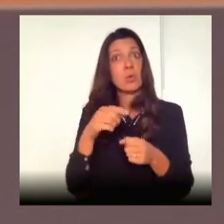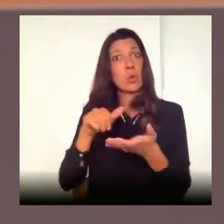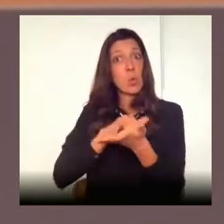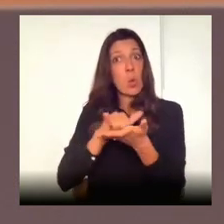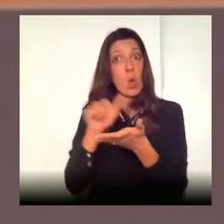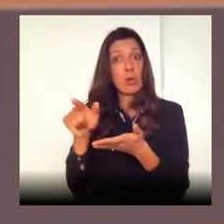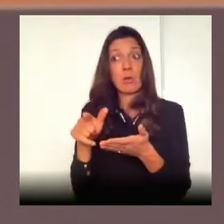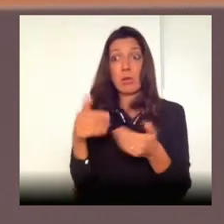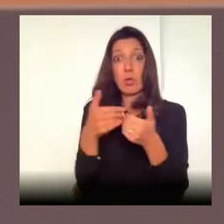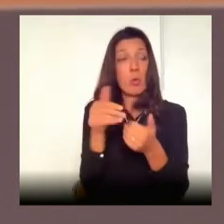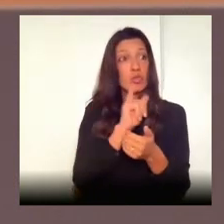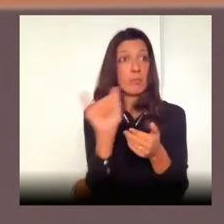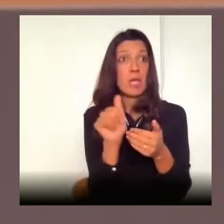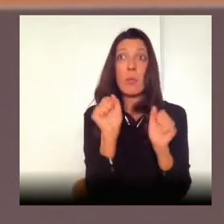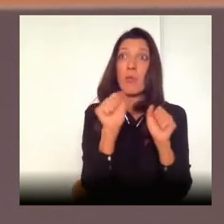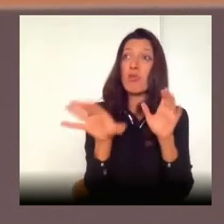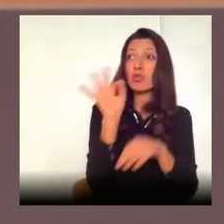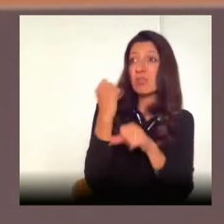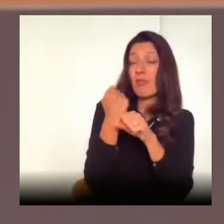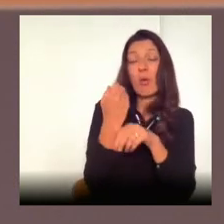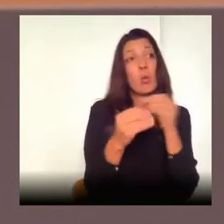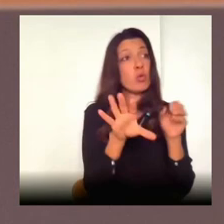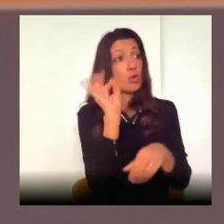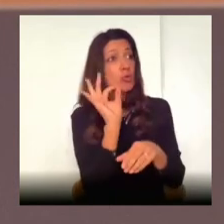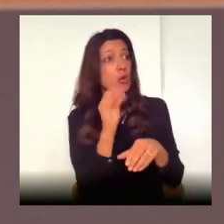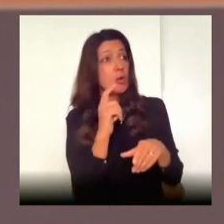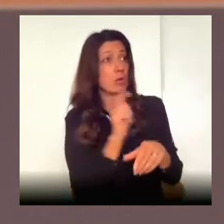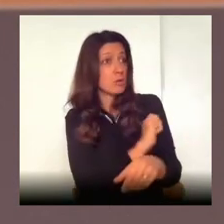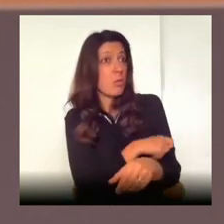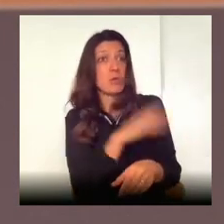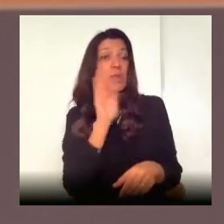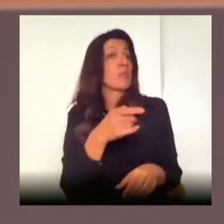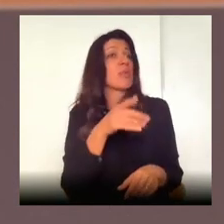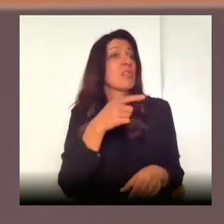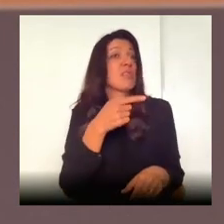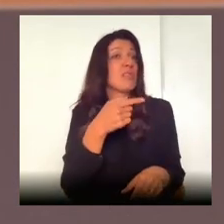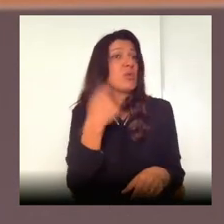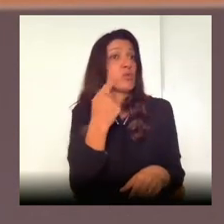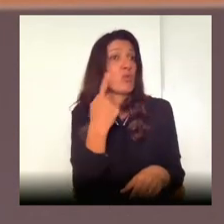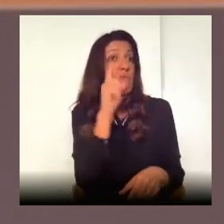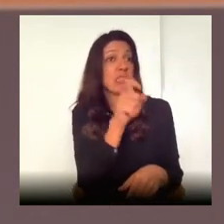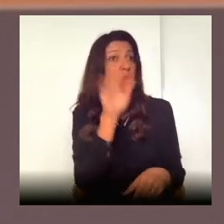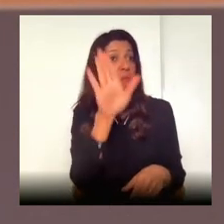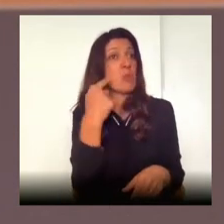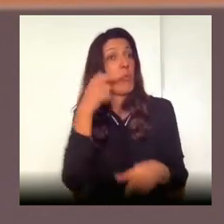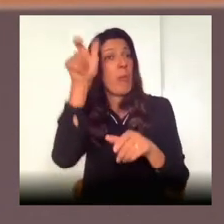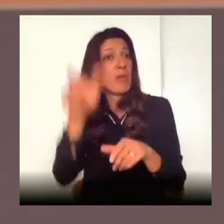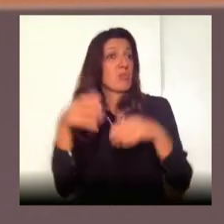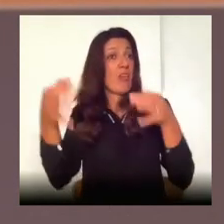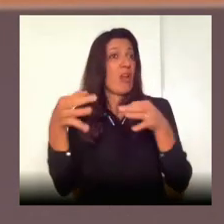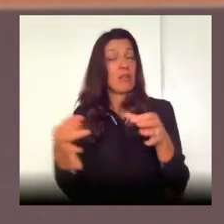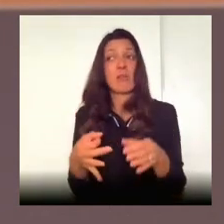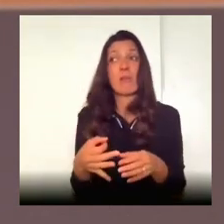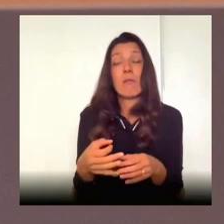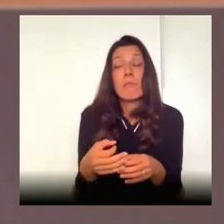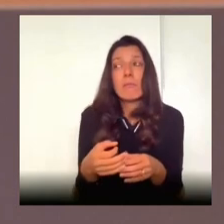du sport et travailler. Ça, c'est des discours de valide. Donc, on n'a pas à choisir. C'est bien, on vous donne